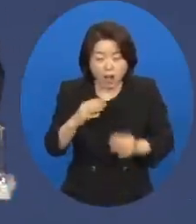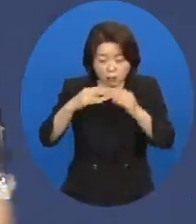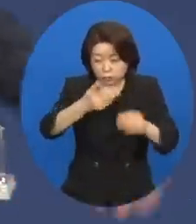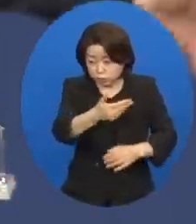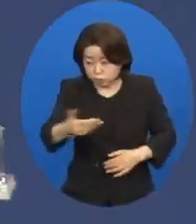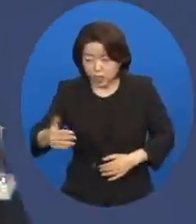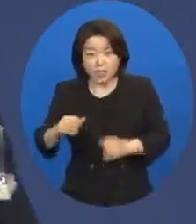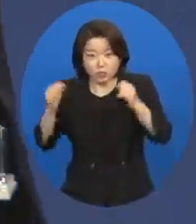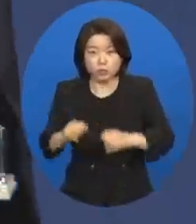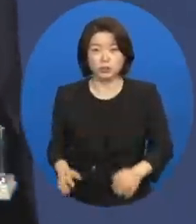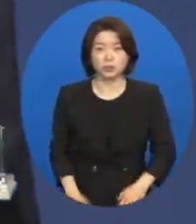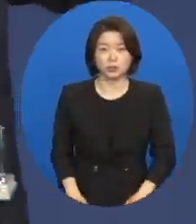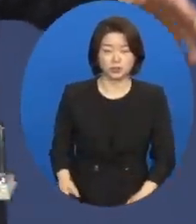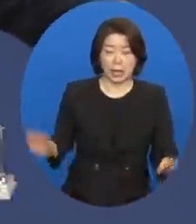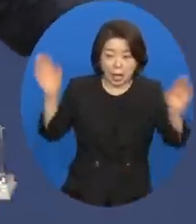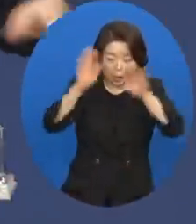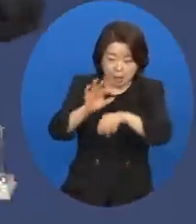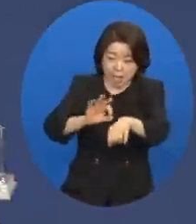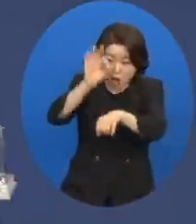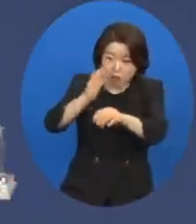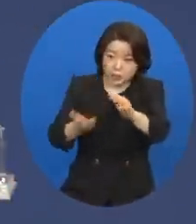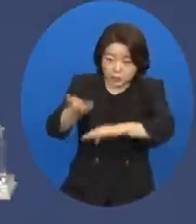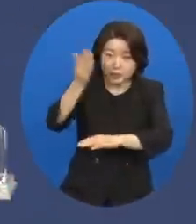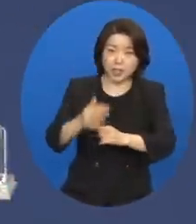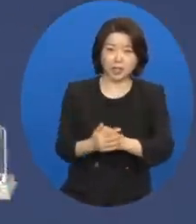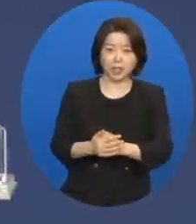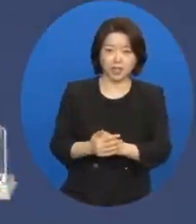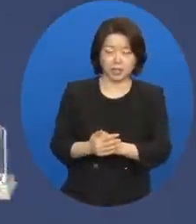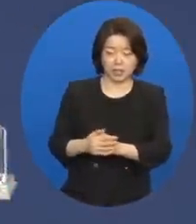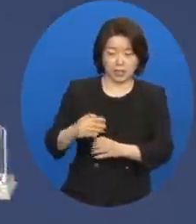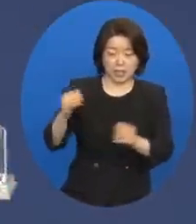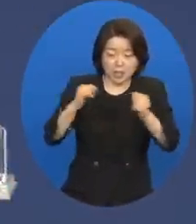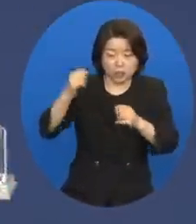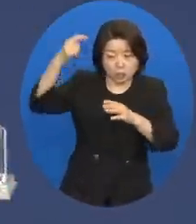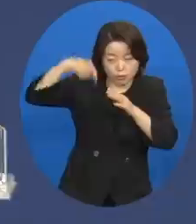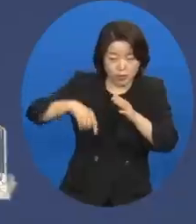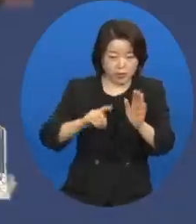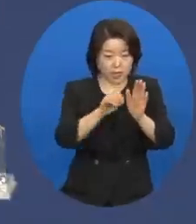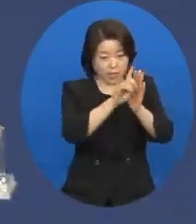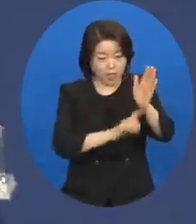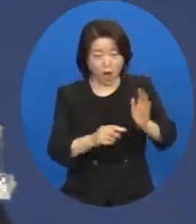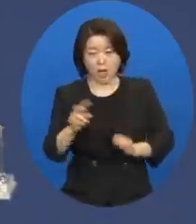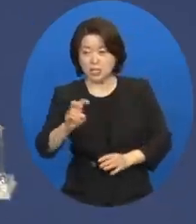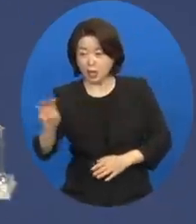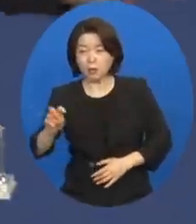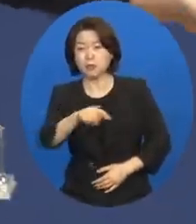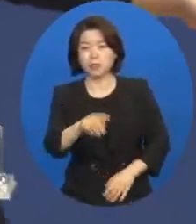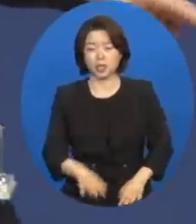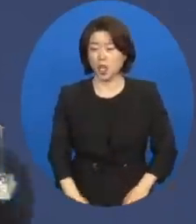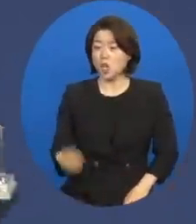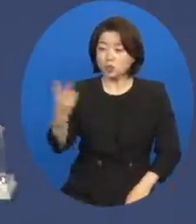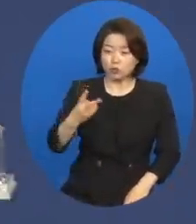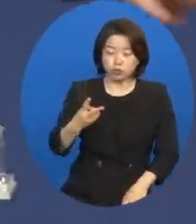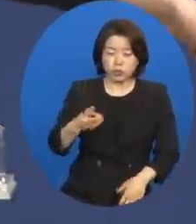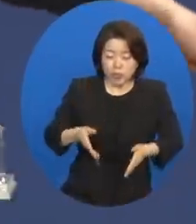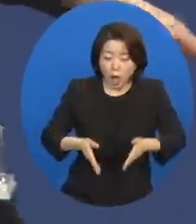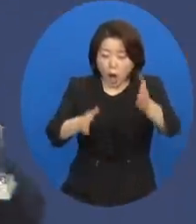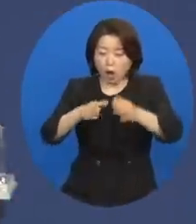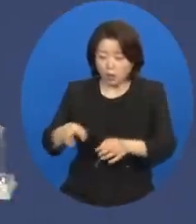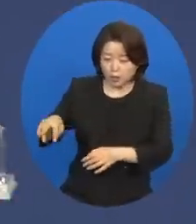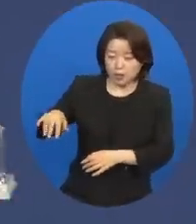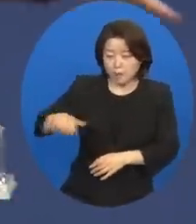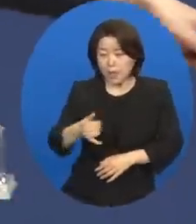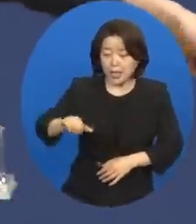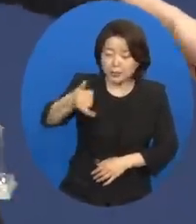세상에 거기를 밤 10시가 넘은 시간에 체감온도 영하 20도 30도 되는데 이것들 둘이서 거기를 고수부지 거기서